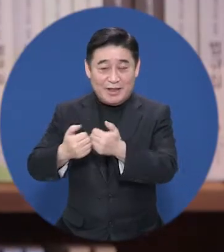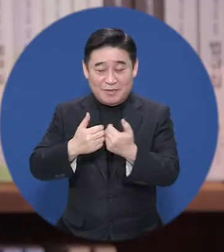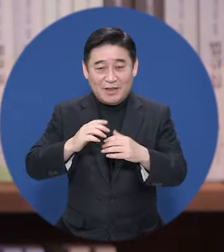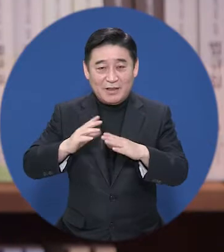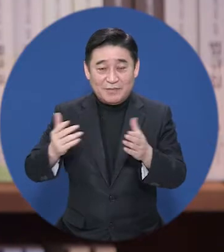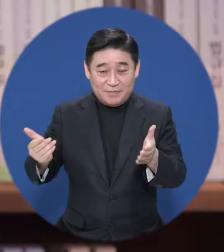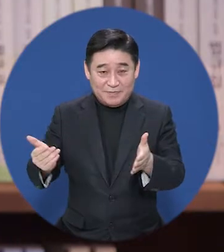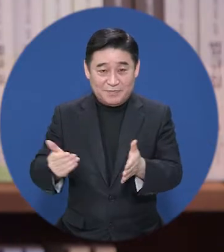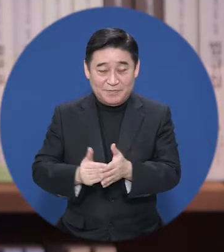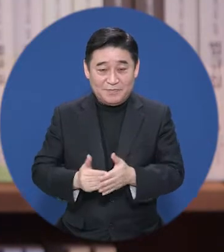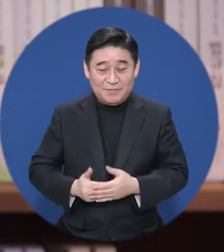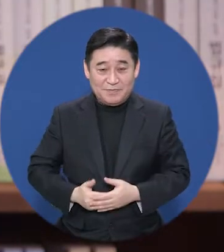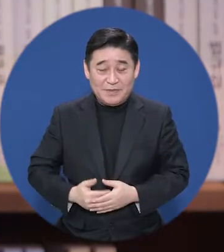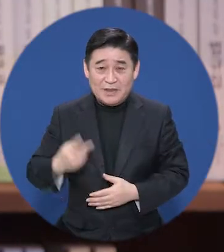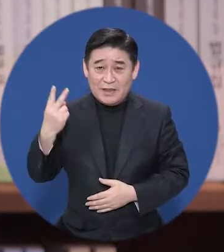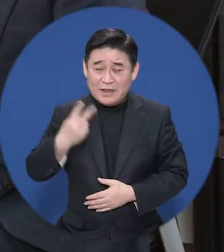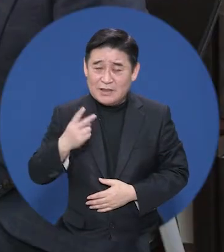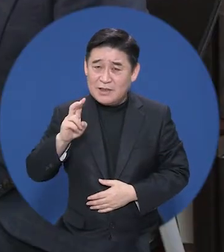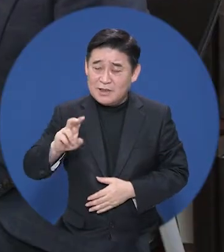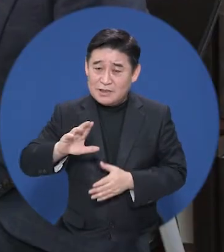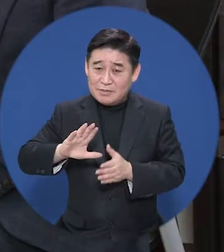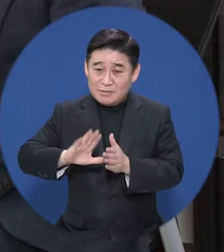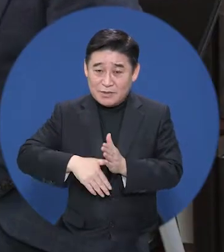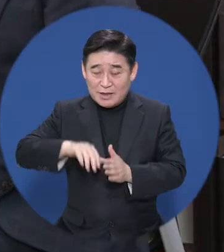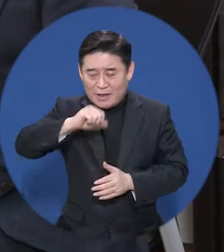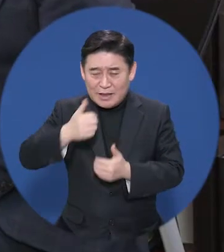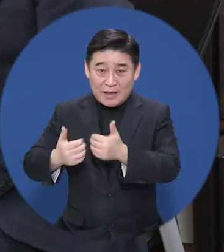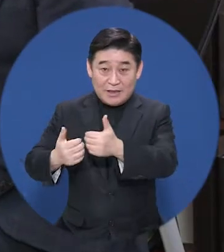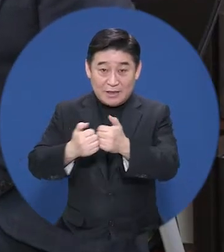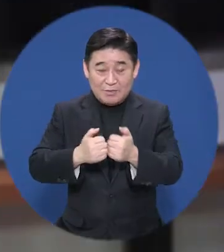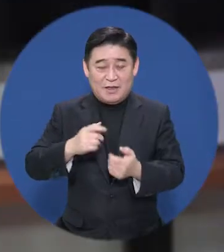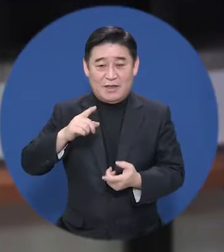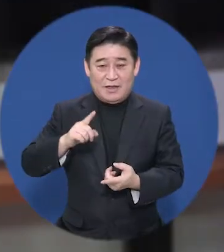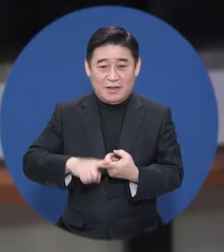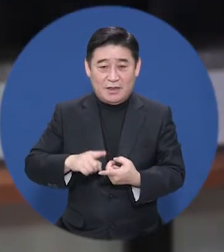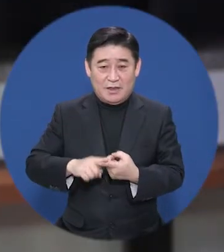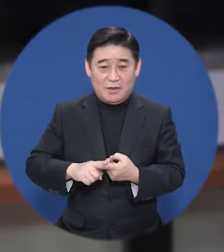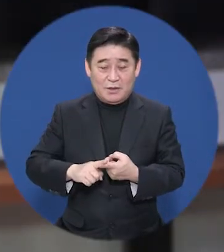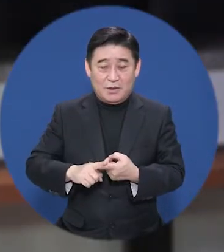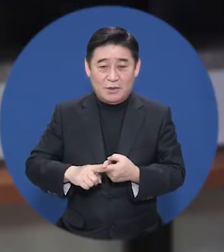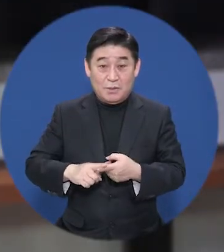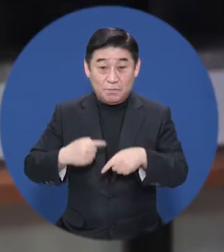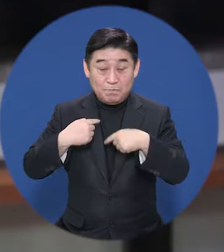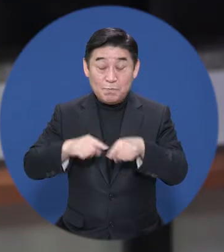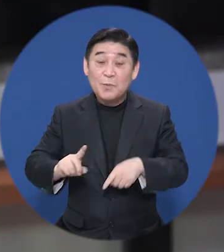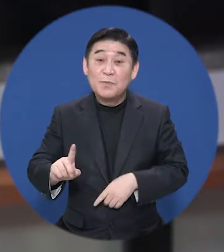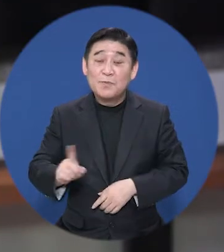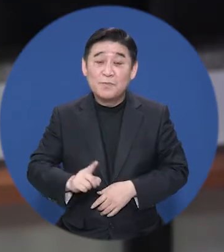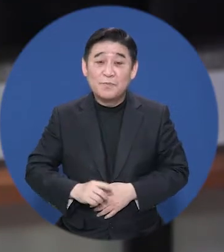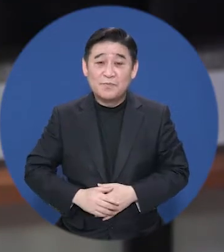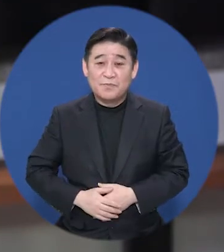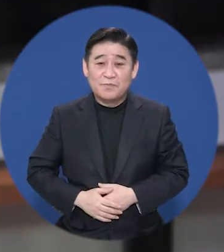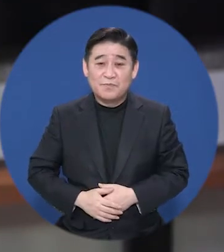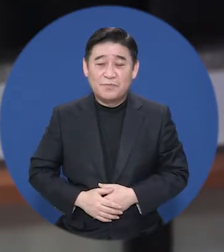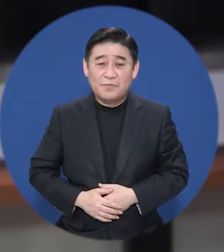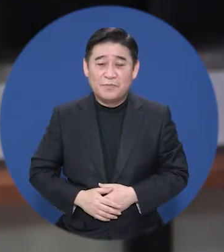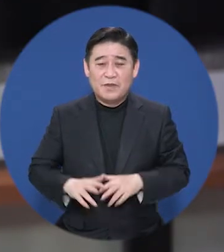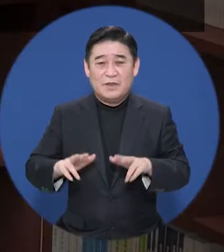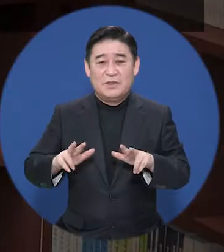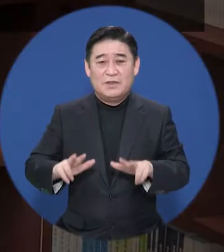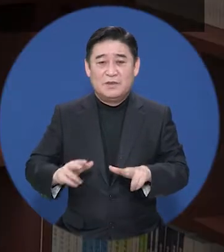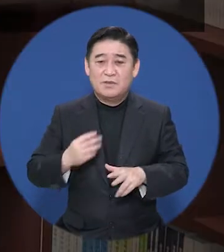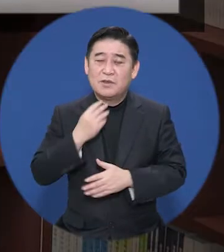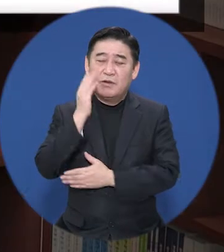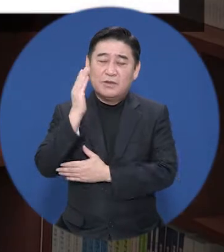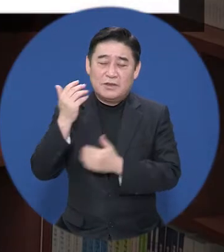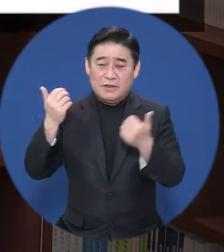잘 마무리됐습니다. 2020년 예산 심사에 대해서 네. 총평을 좀 해주신다면 어떠셨어요? 이번 예산 심사가? 지금 이제 우리